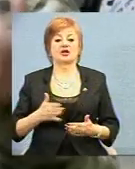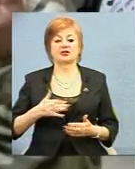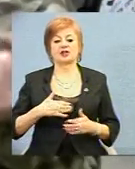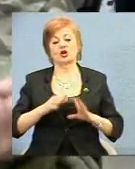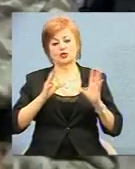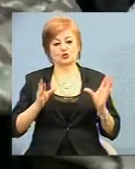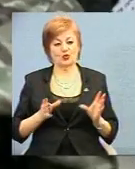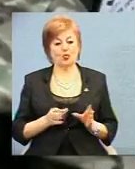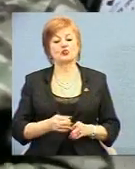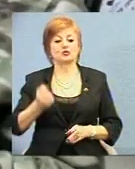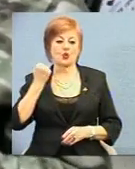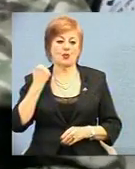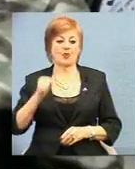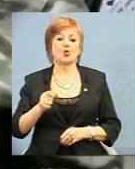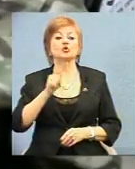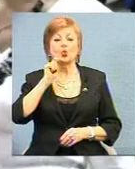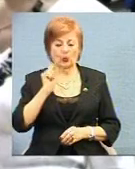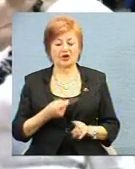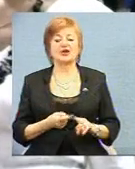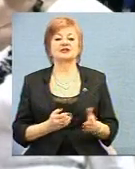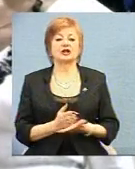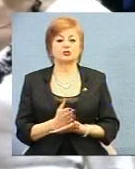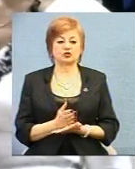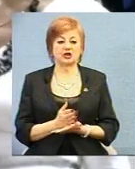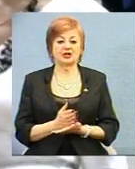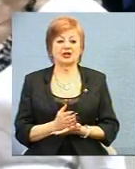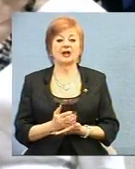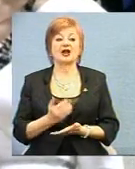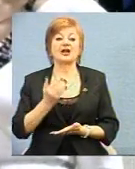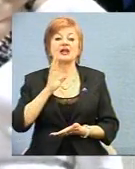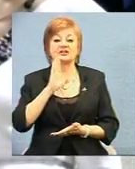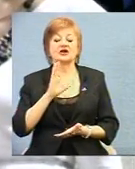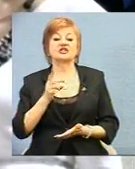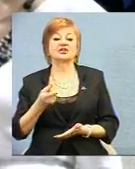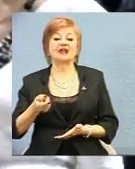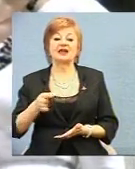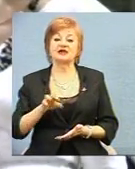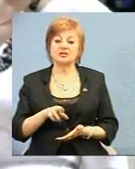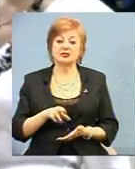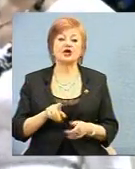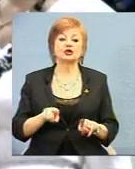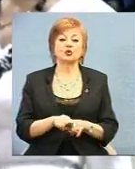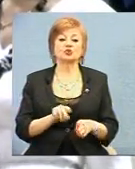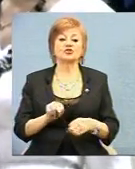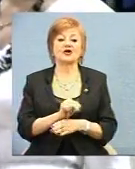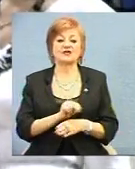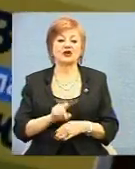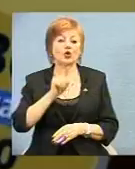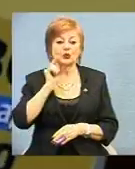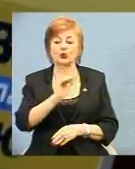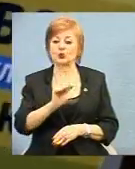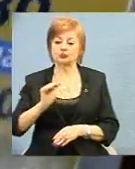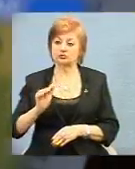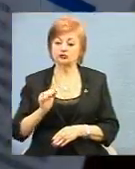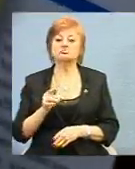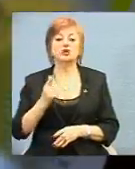спільну, класну перемогу, бо Україна цього заслужила». Її тезка – волонтерка Надія Верещага, виховує юних благодійників. У